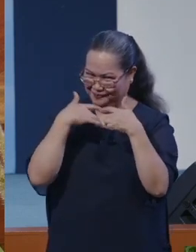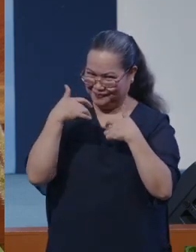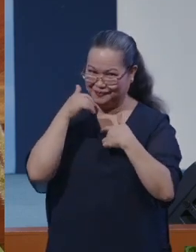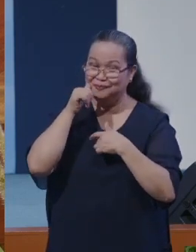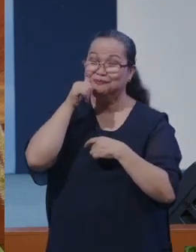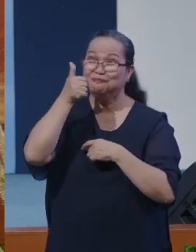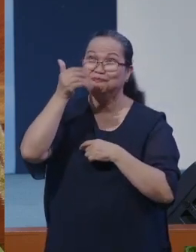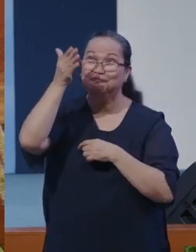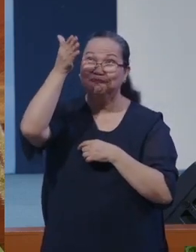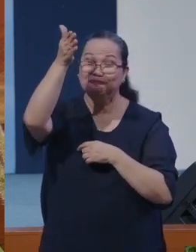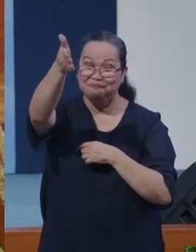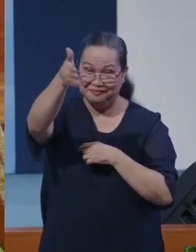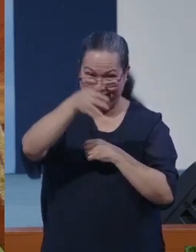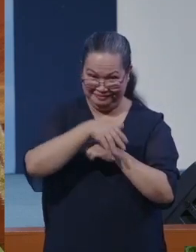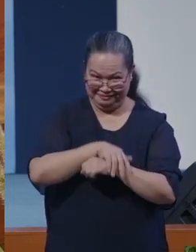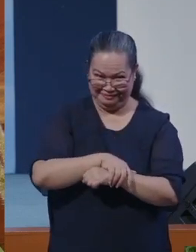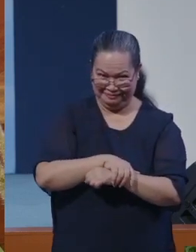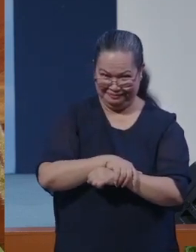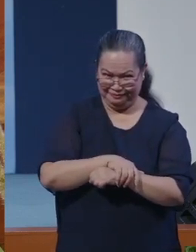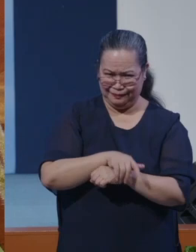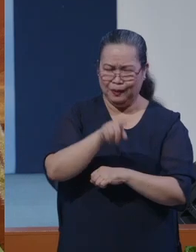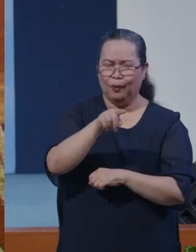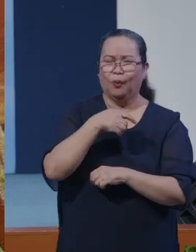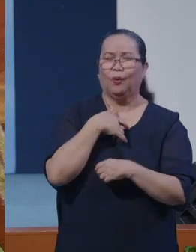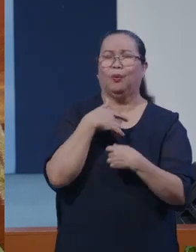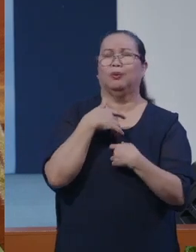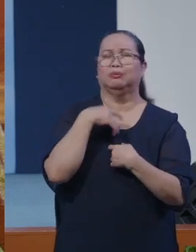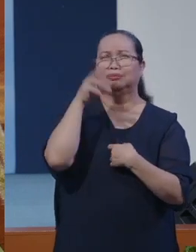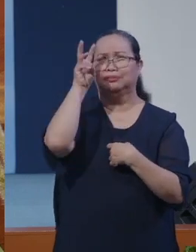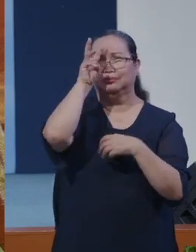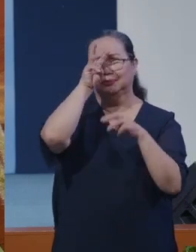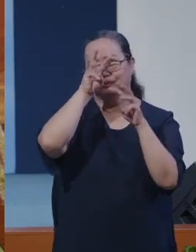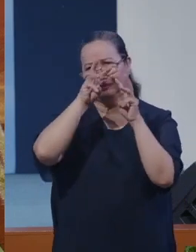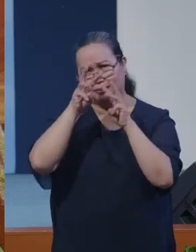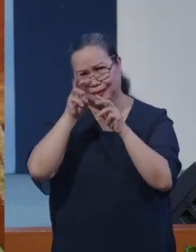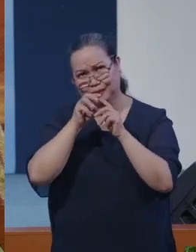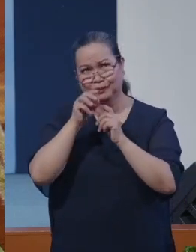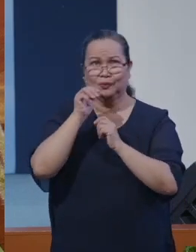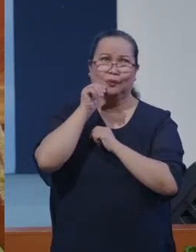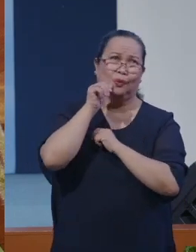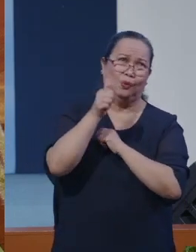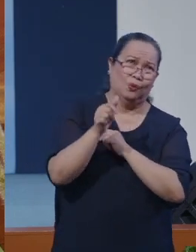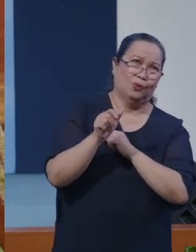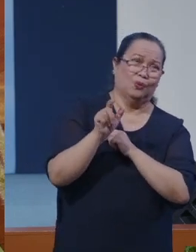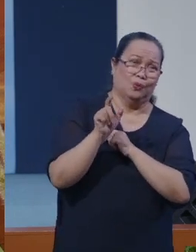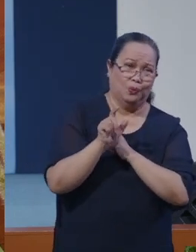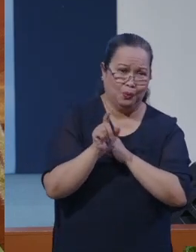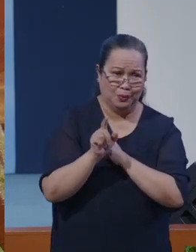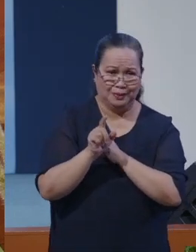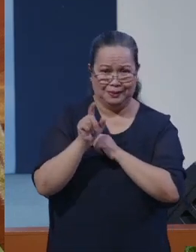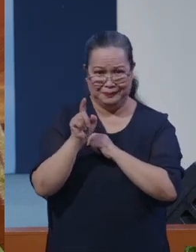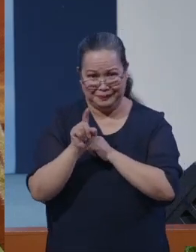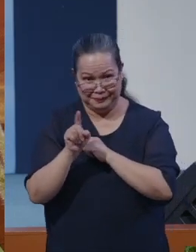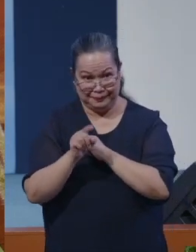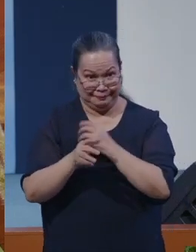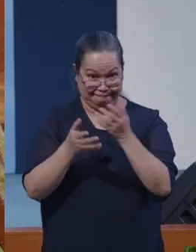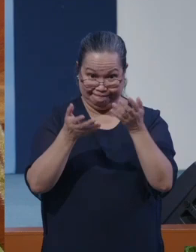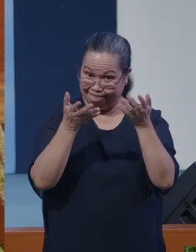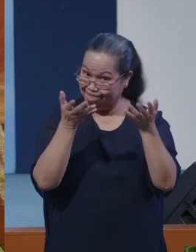tomorrow." Don't start worrying, sabi niya, about tomorrow. Alam